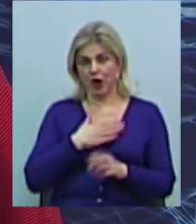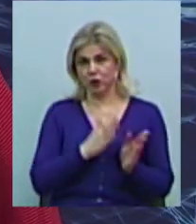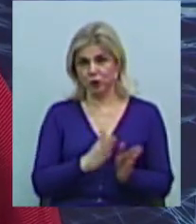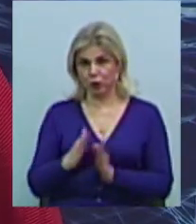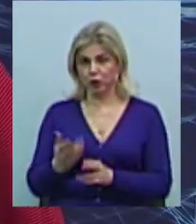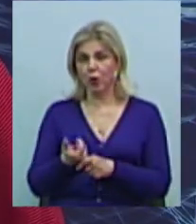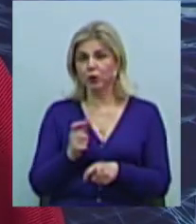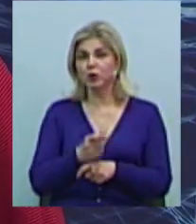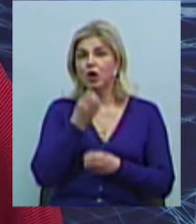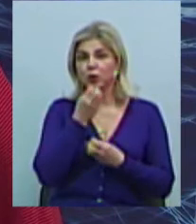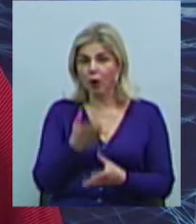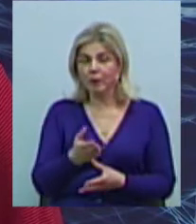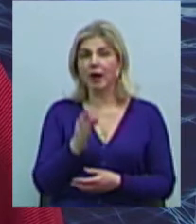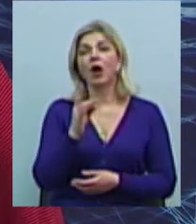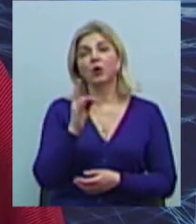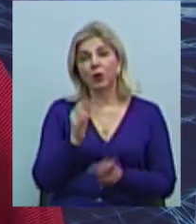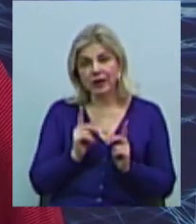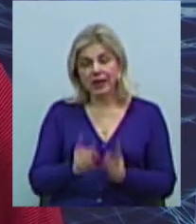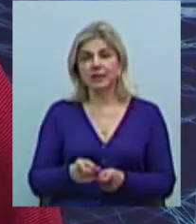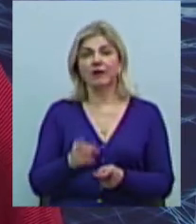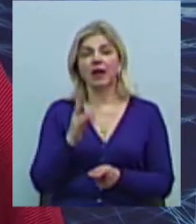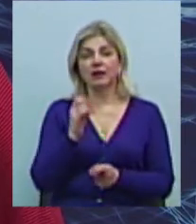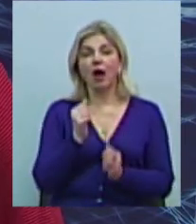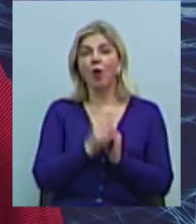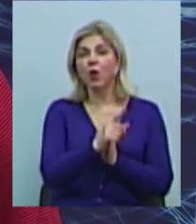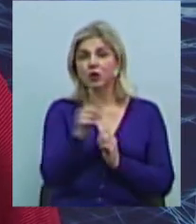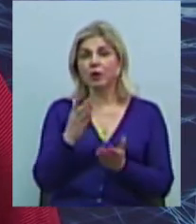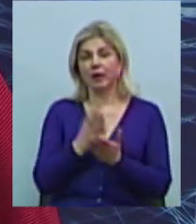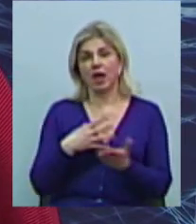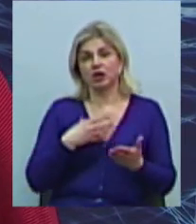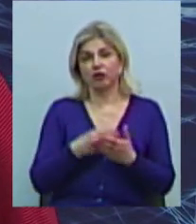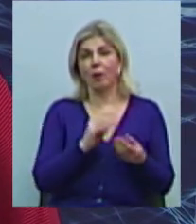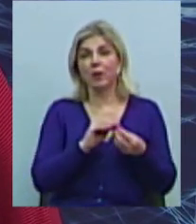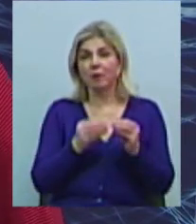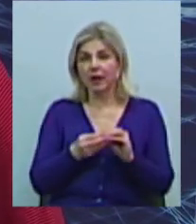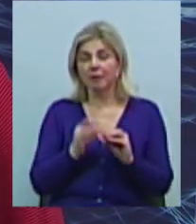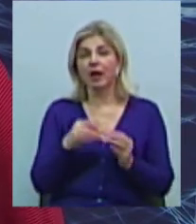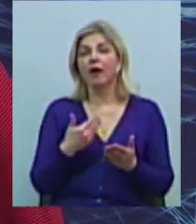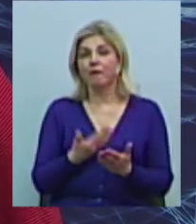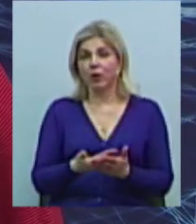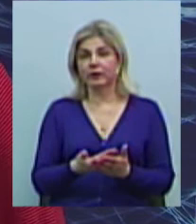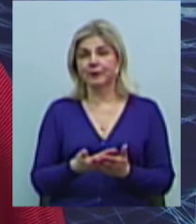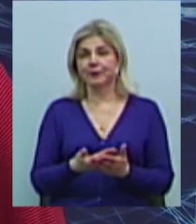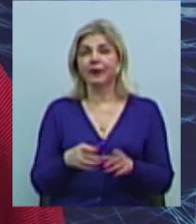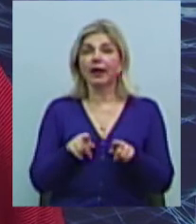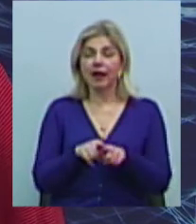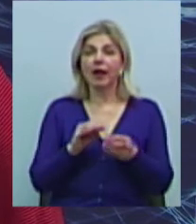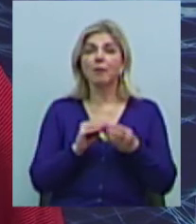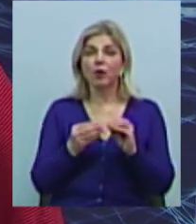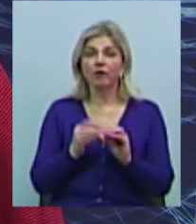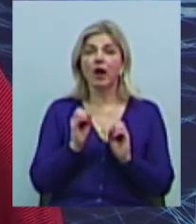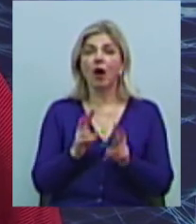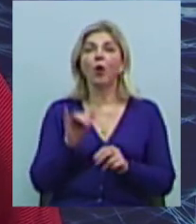дуже добре. Але дійсно у кожного з них є свої проблеми, і от такі проблеми, як і у